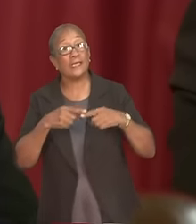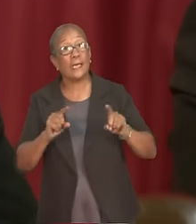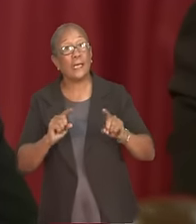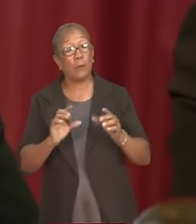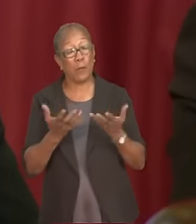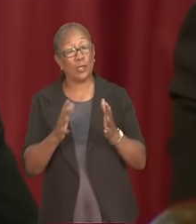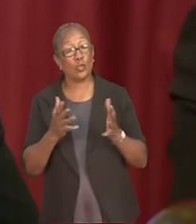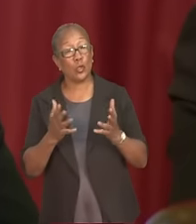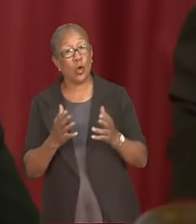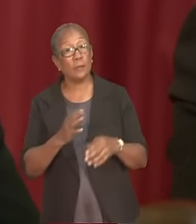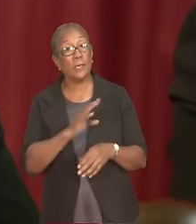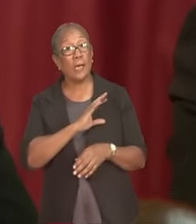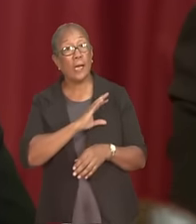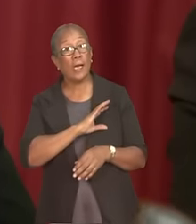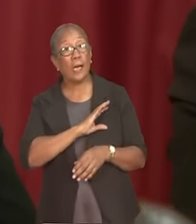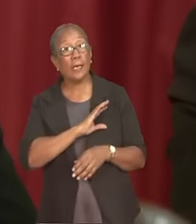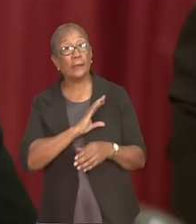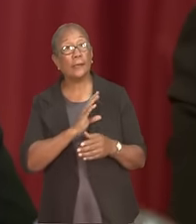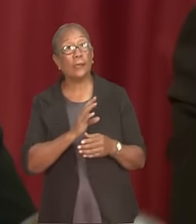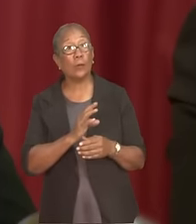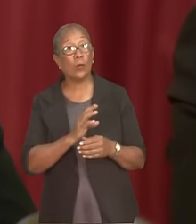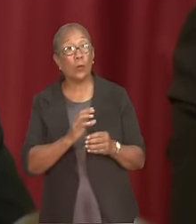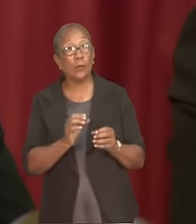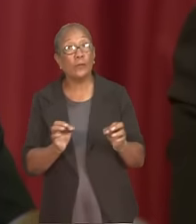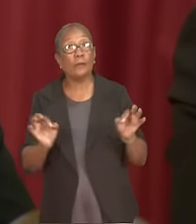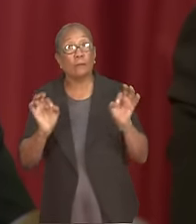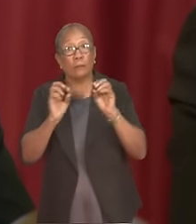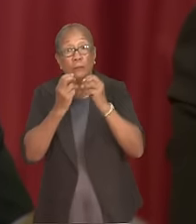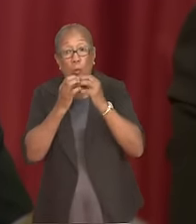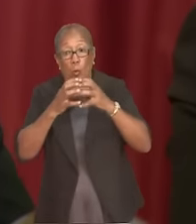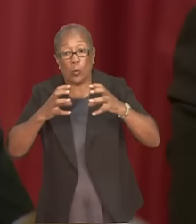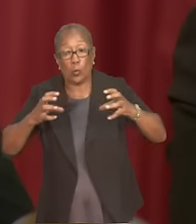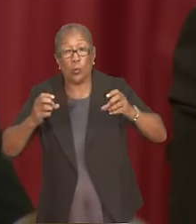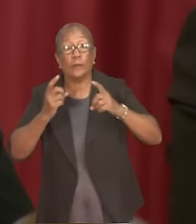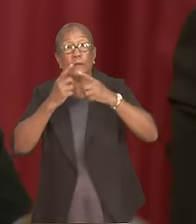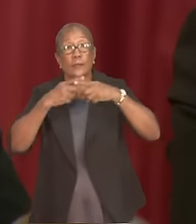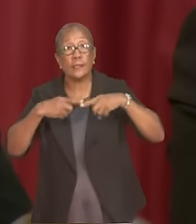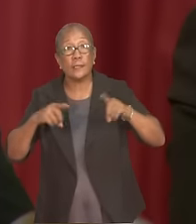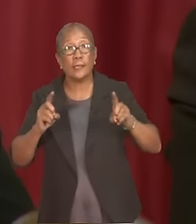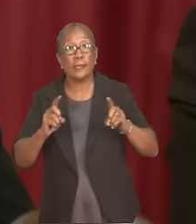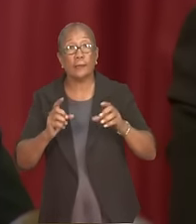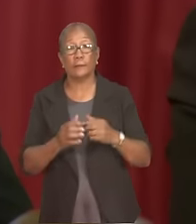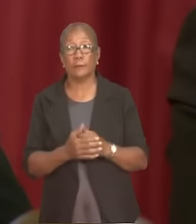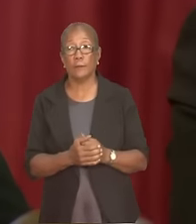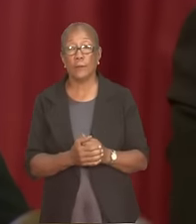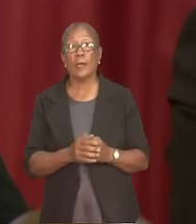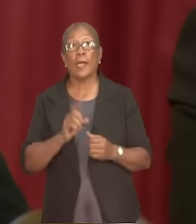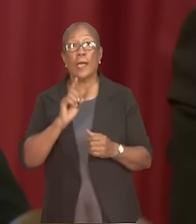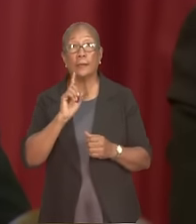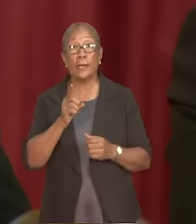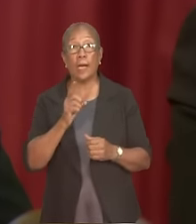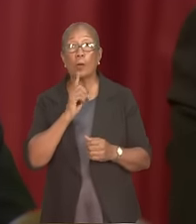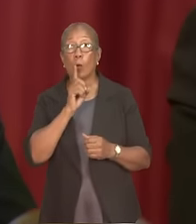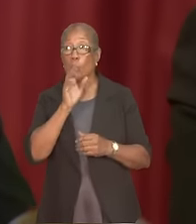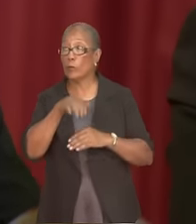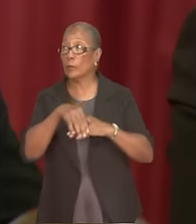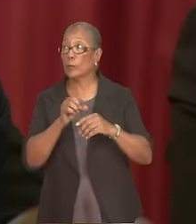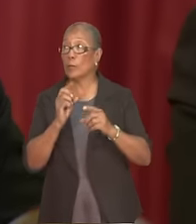gaat het over significante verschillen in methodologie. En daarover moeten we